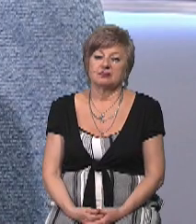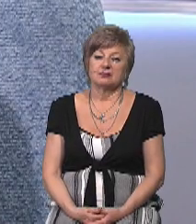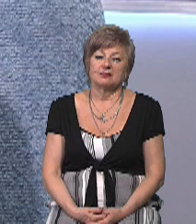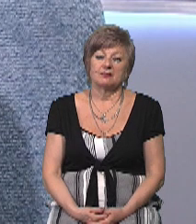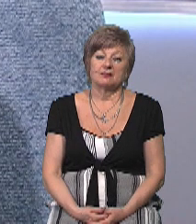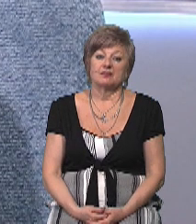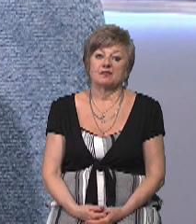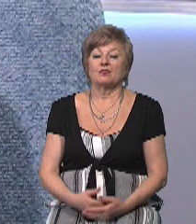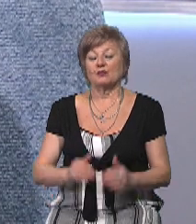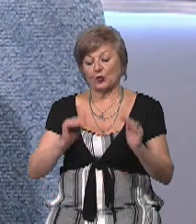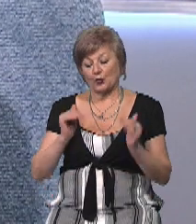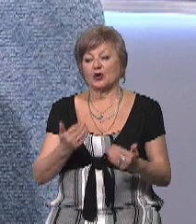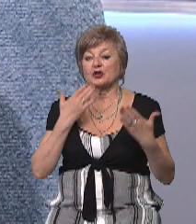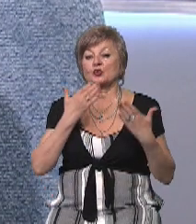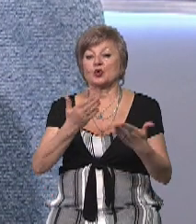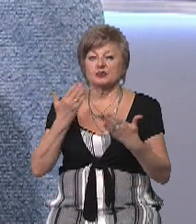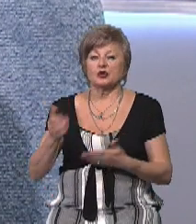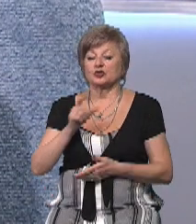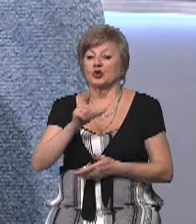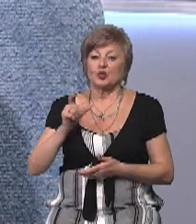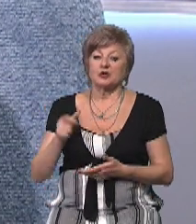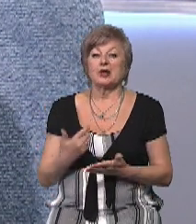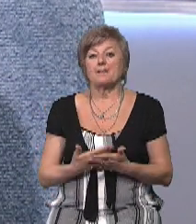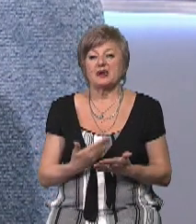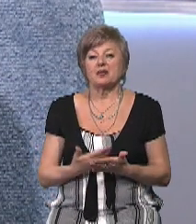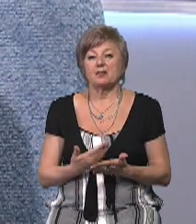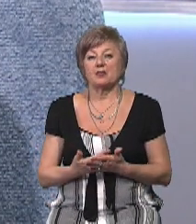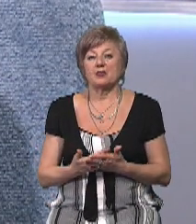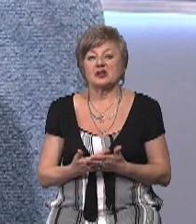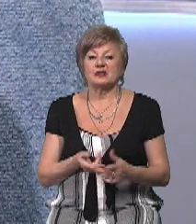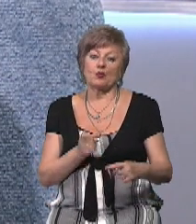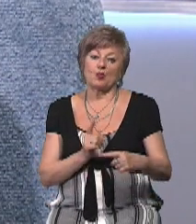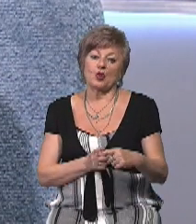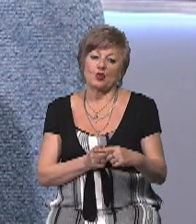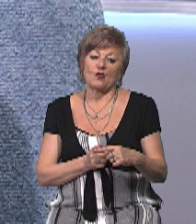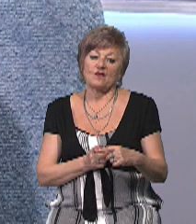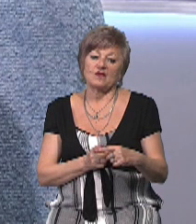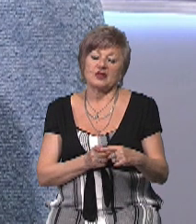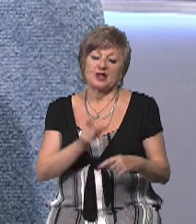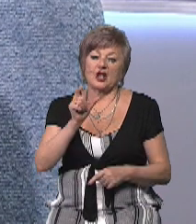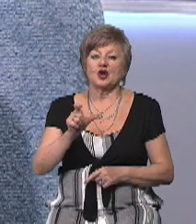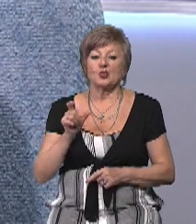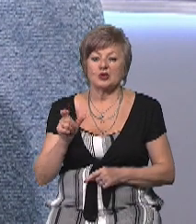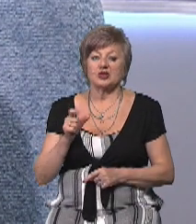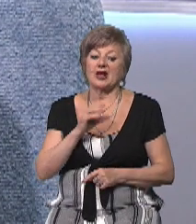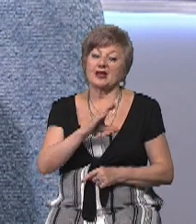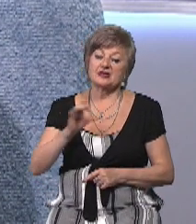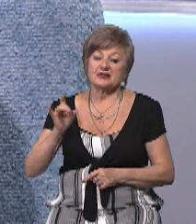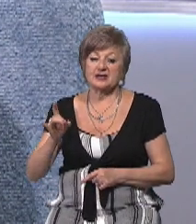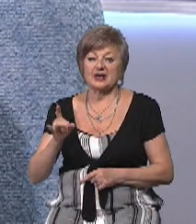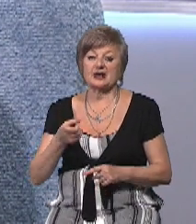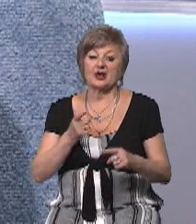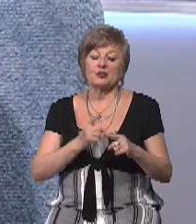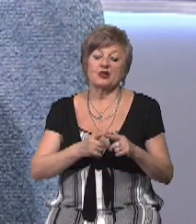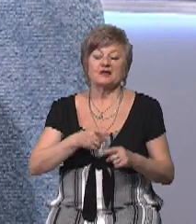Сергій Миколаївич, бачимо результати. Десь приблизно половина опитаних назвали, що СРСР, половина опитаних,